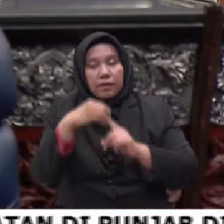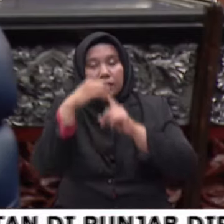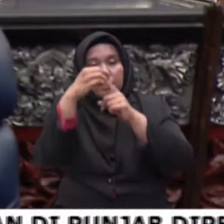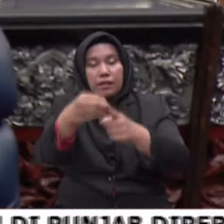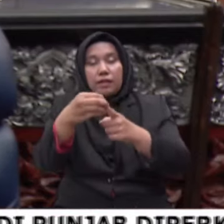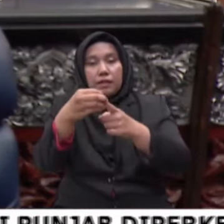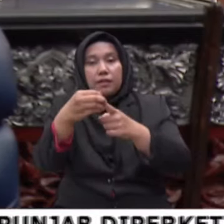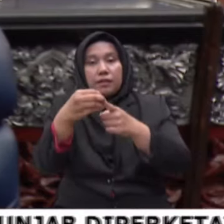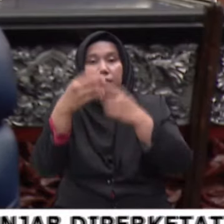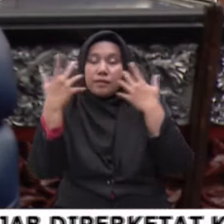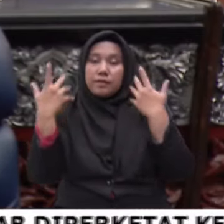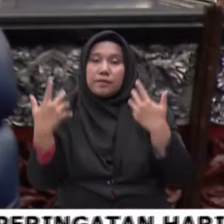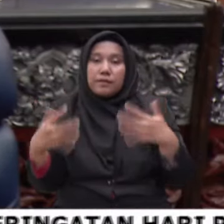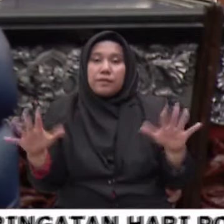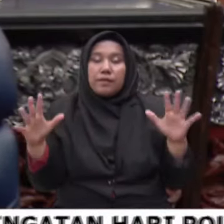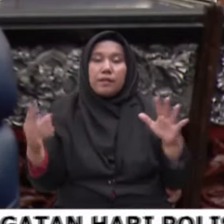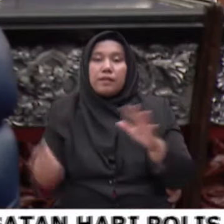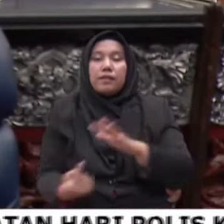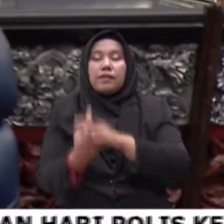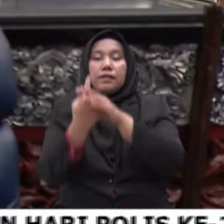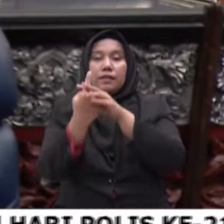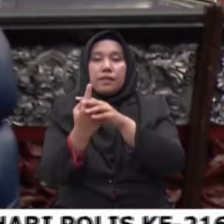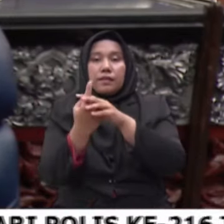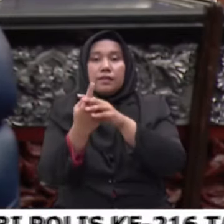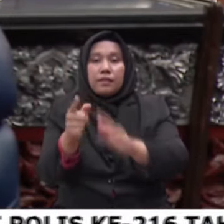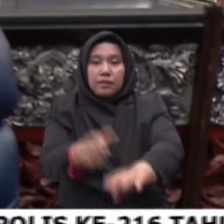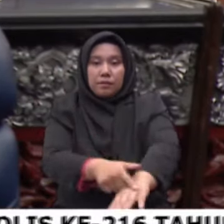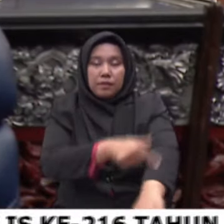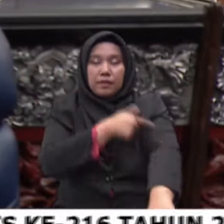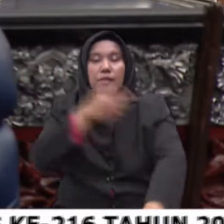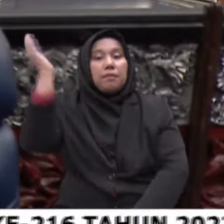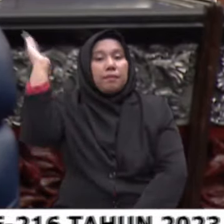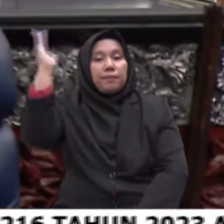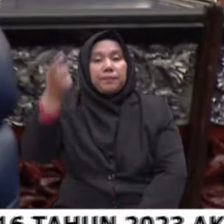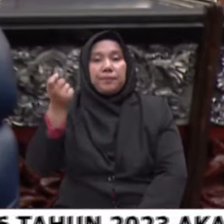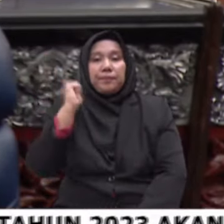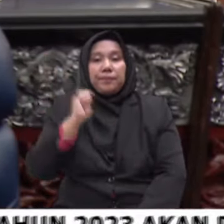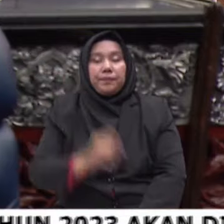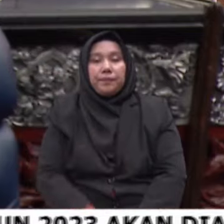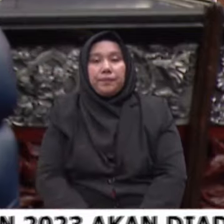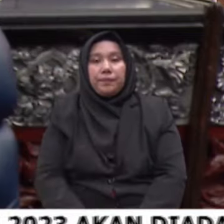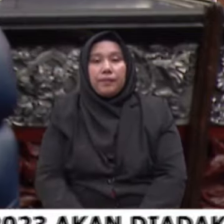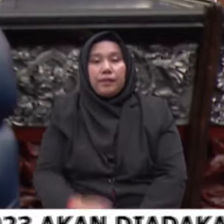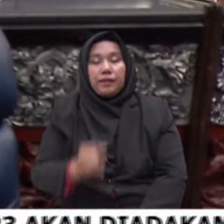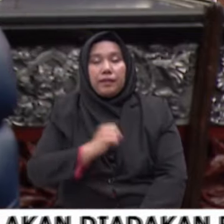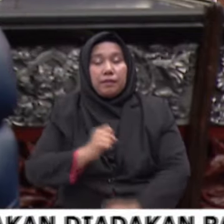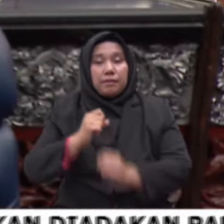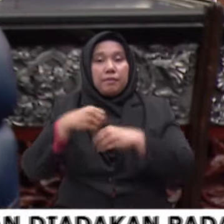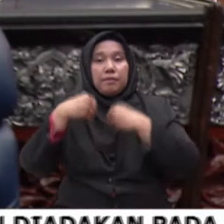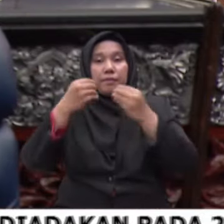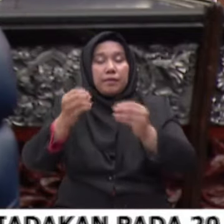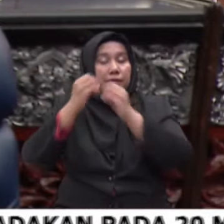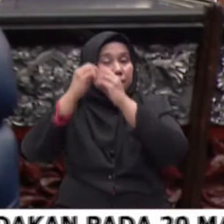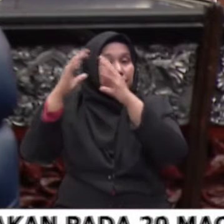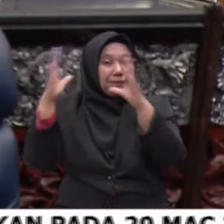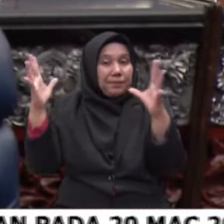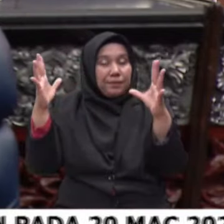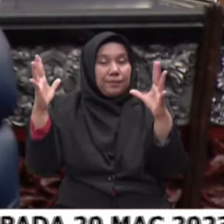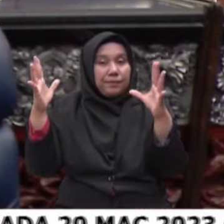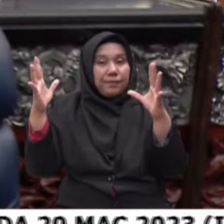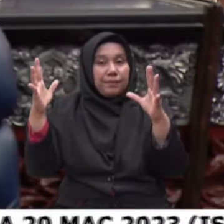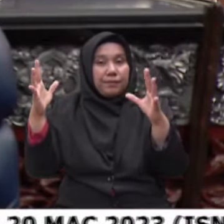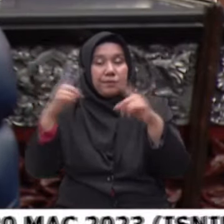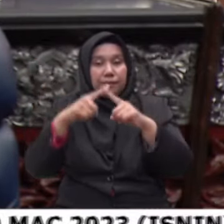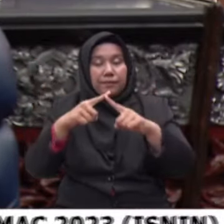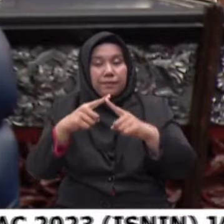yang telah dibangkitkan a sepanjang perbahasan tadi. Saya ingin memberi gambaran kepada dewan